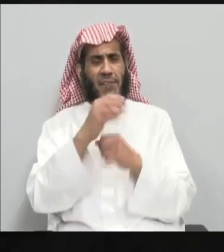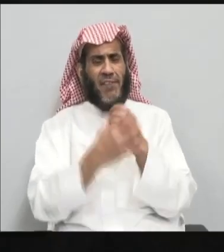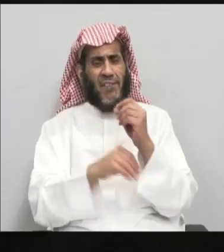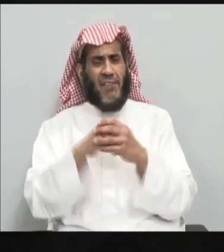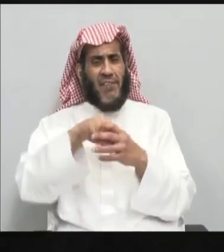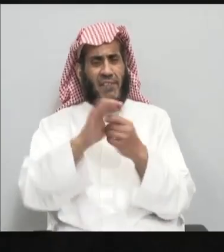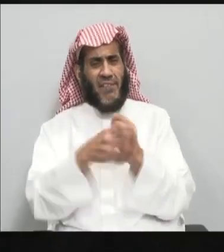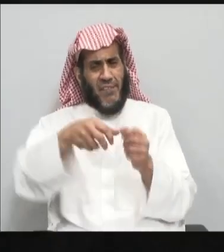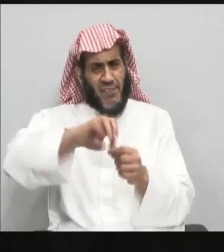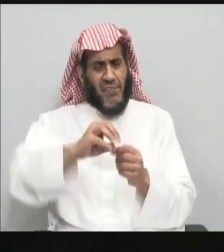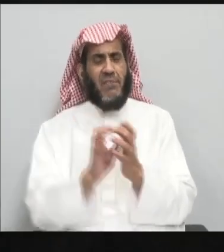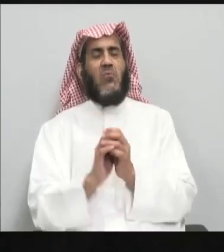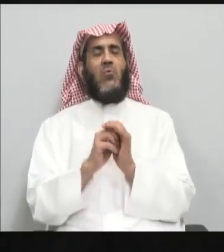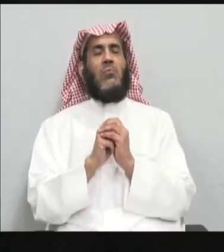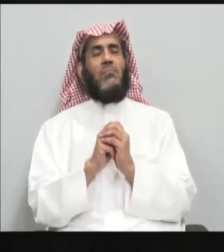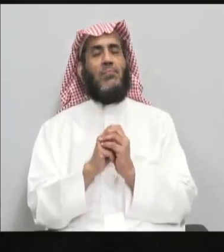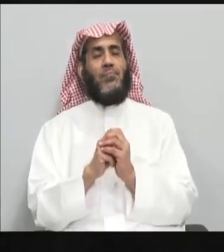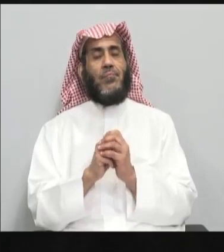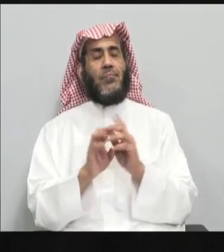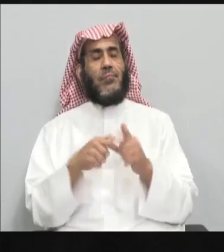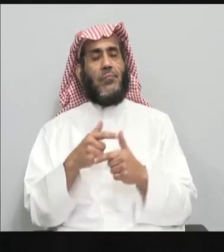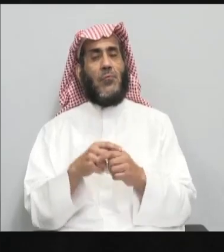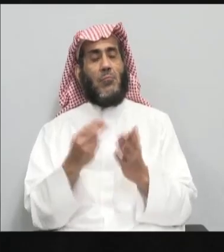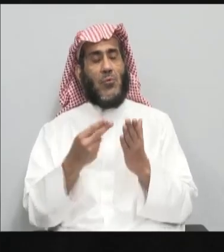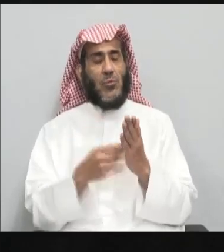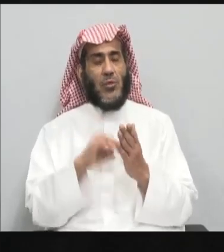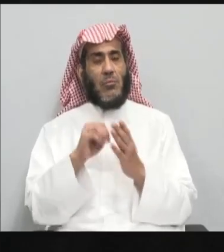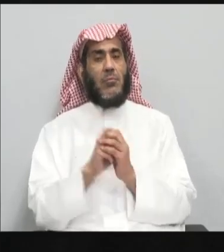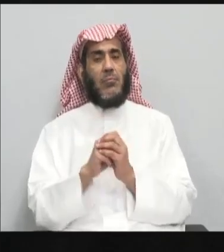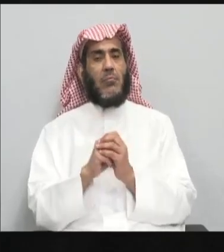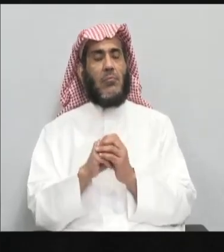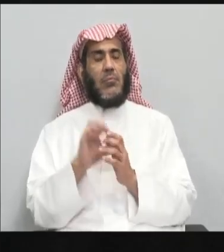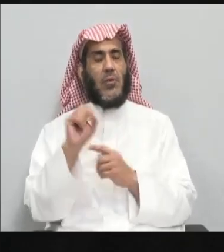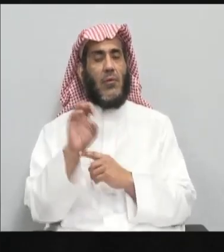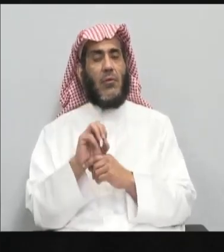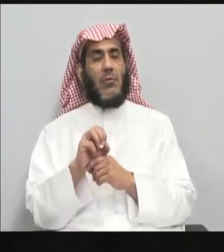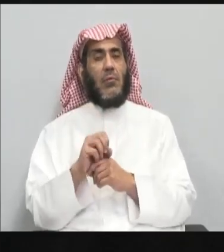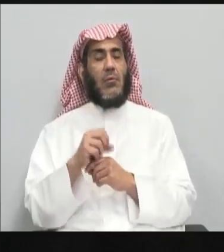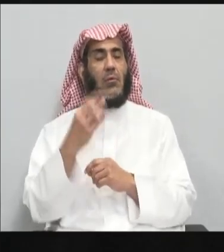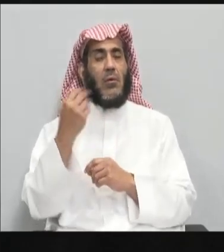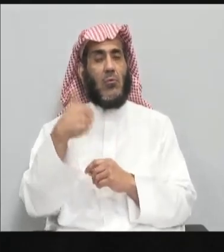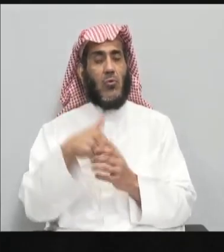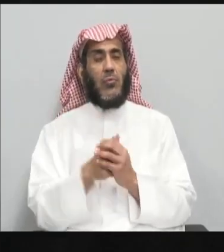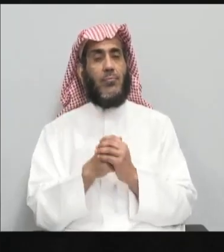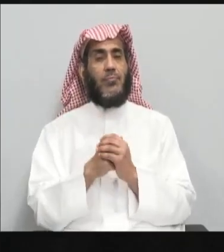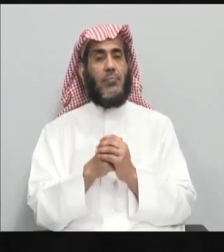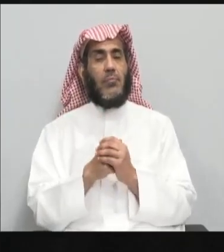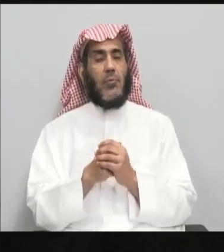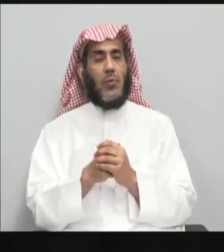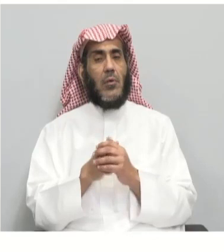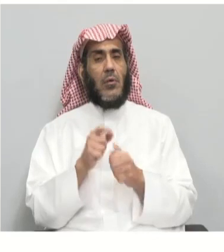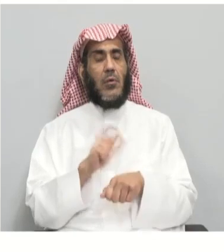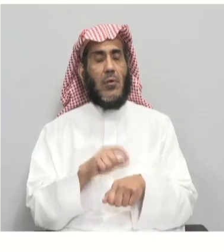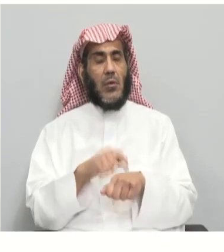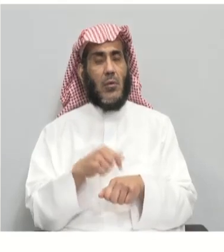جزء اثناء الوضوء اقوم بتدوين الاجابه صفحه 64 ناخذ